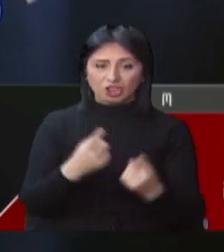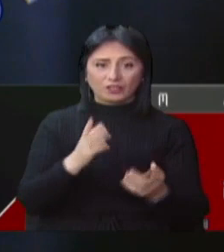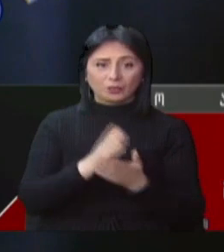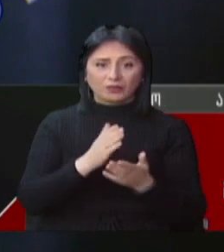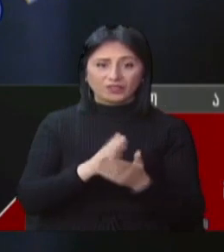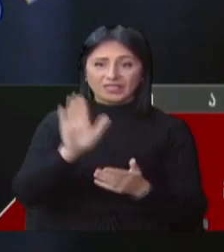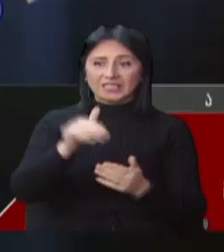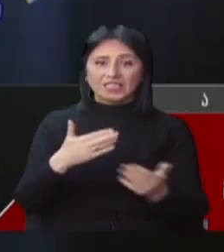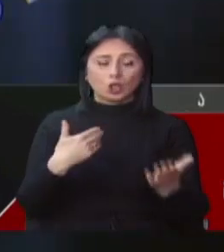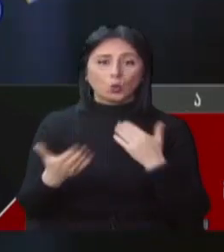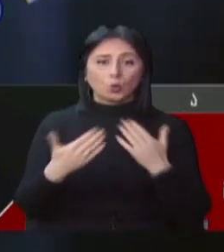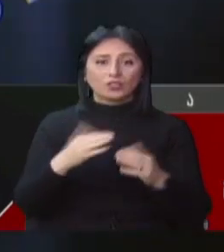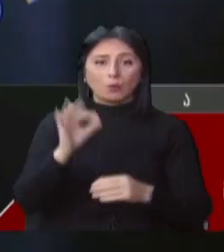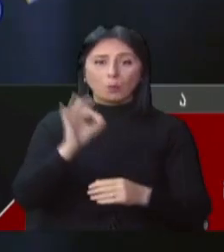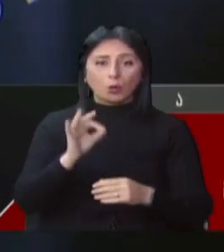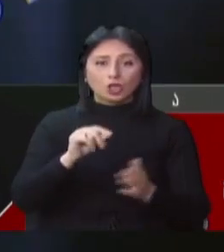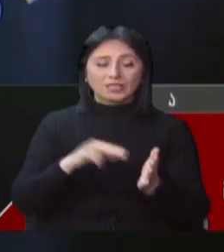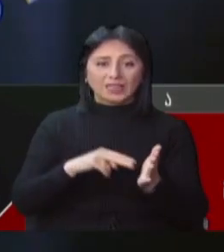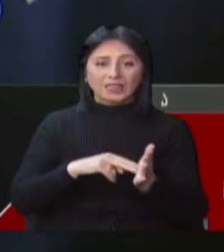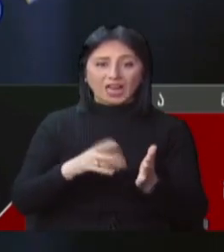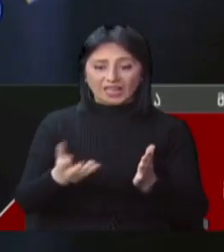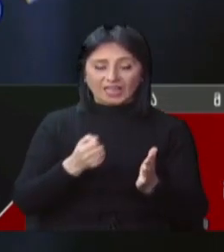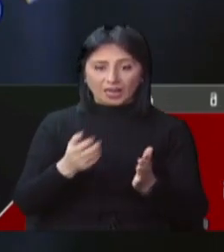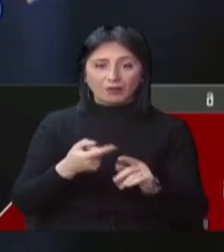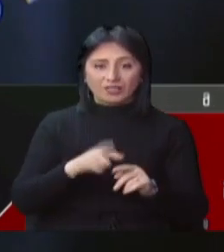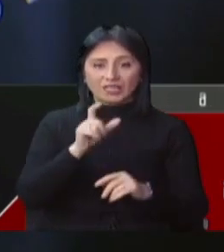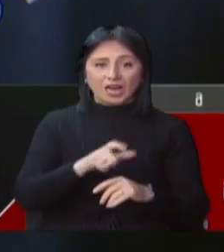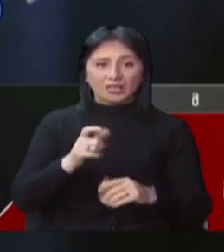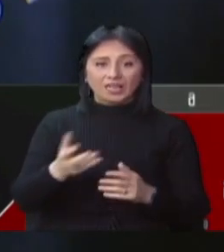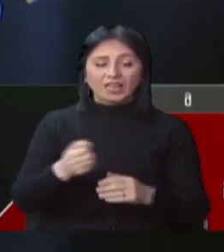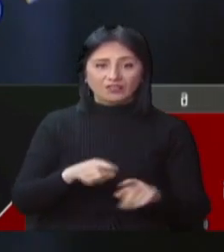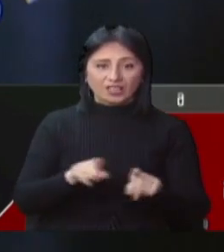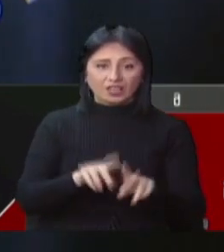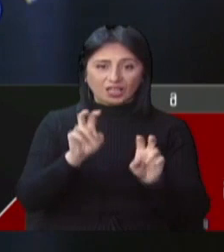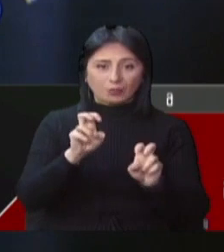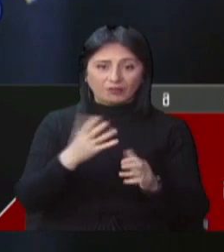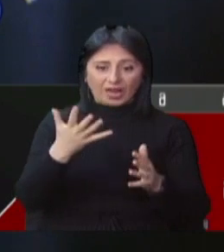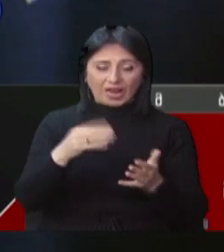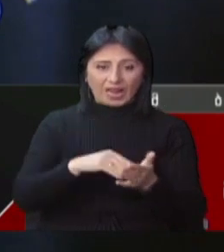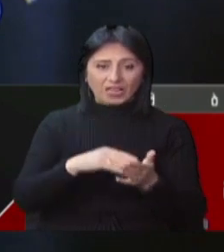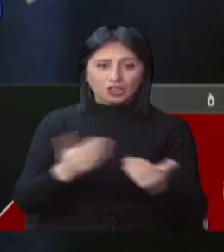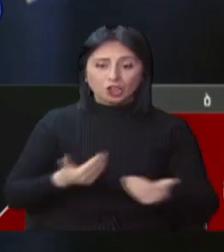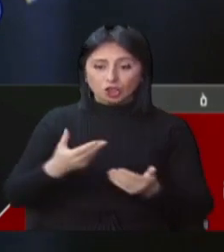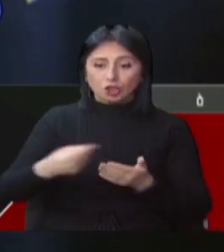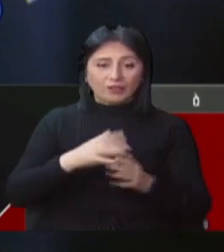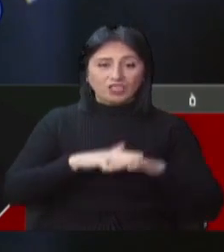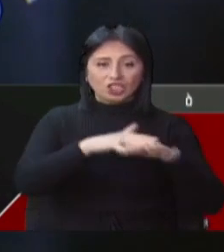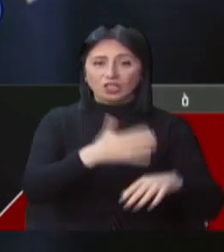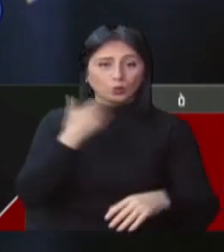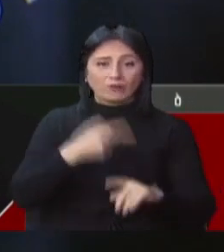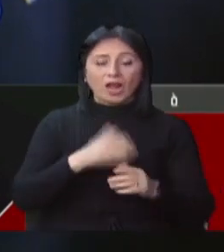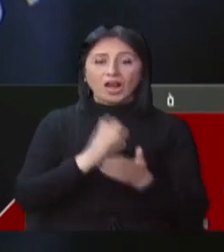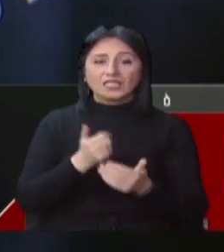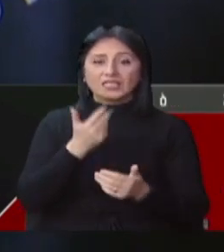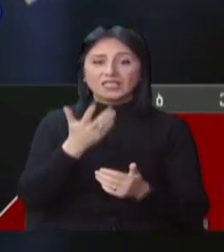ბატარიას სასესხო ურთიერთობაში პროცენტის თანხას რომელსაც იღებენ ეს ადამიანები იღებენ ეს ეგრეთ წოდებულ ხელზე და ქეშა და არა ჩარიცხვებით მაგრამ